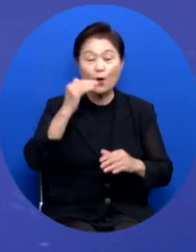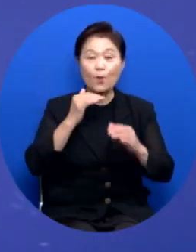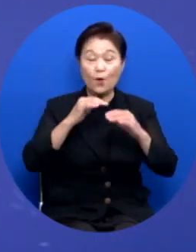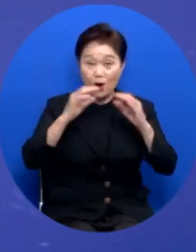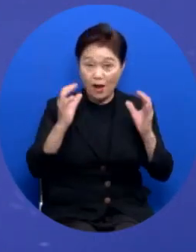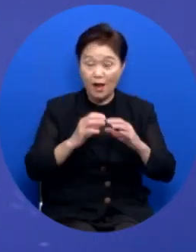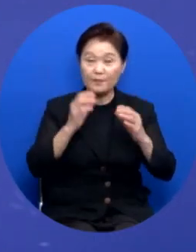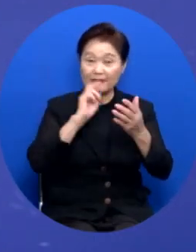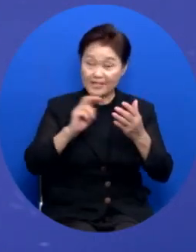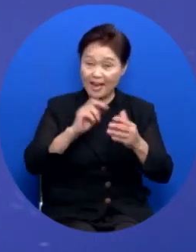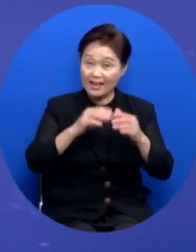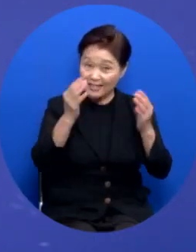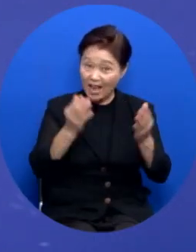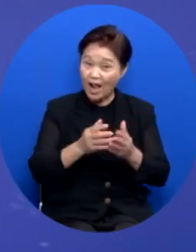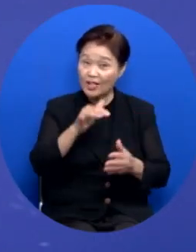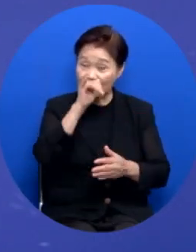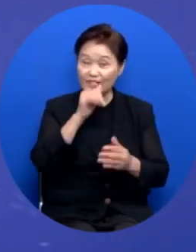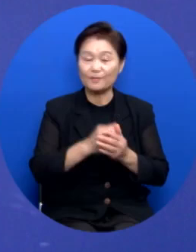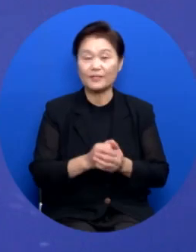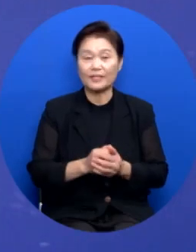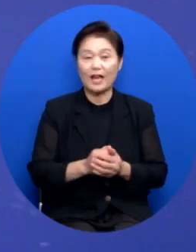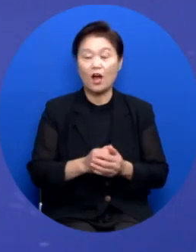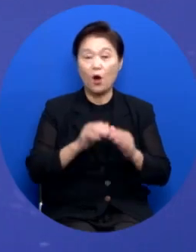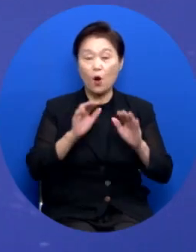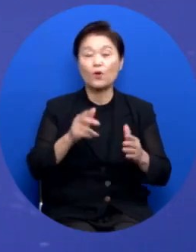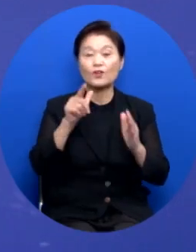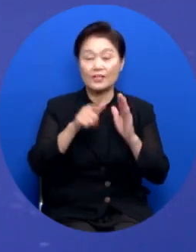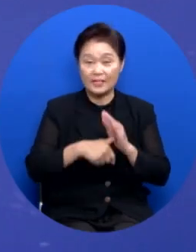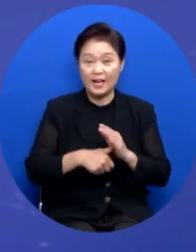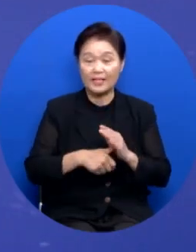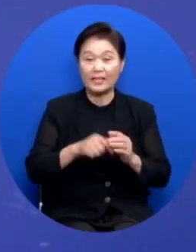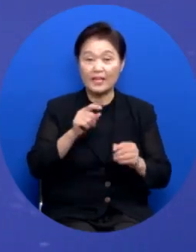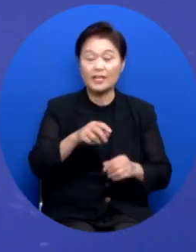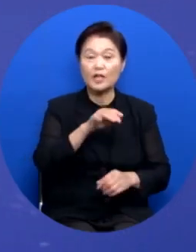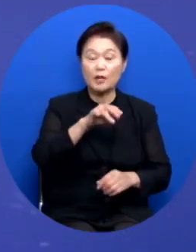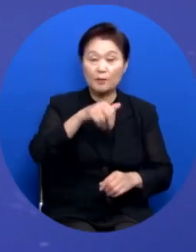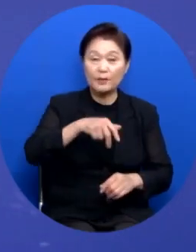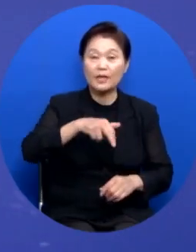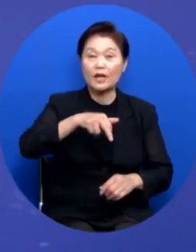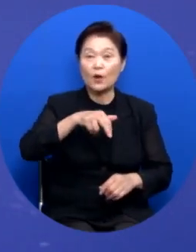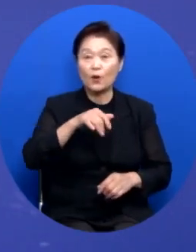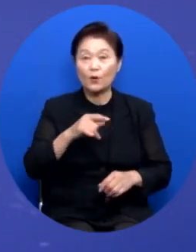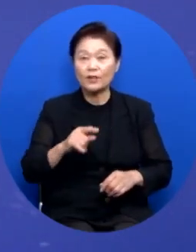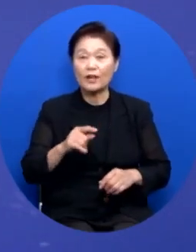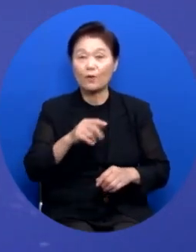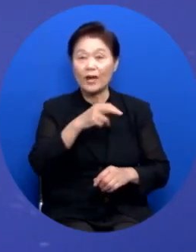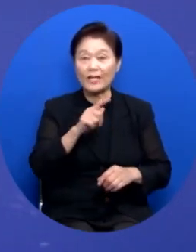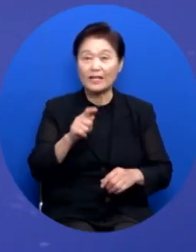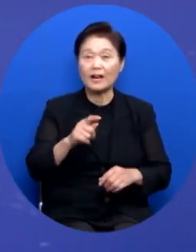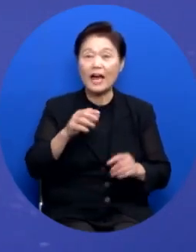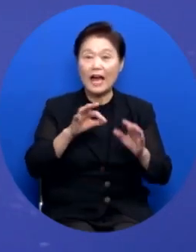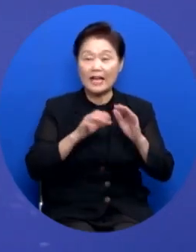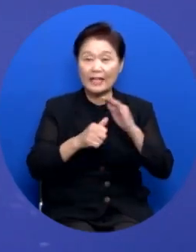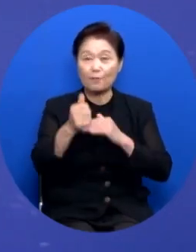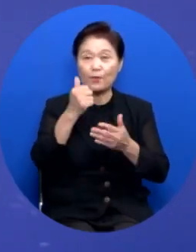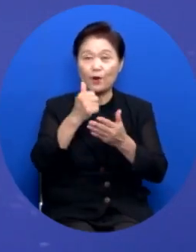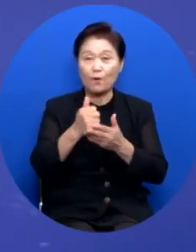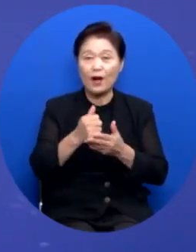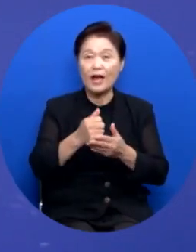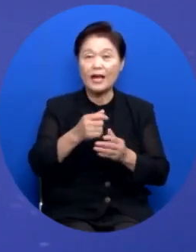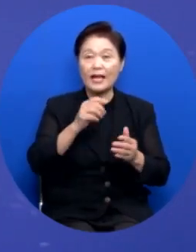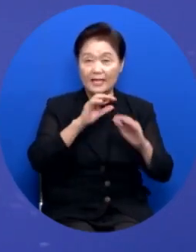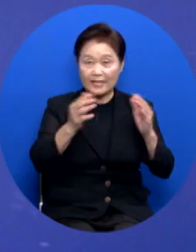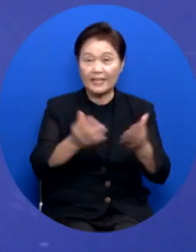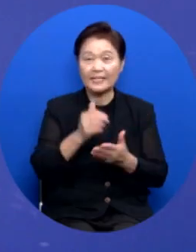바로 빅콰이어 이야기인데요 오늘 피프리 이슈 시간에는 빅파이어 안찬용 대표와 이주영 단장을 만나봤습니다 김덕원